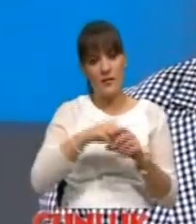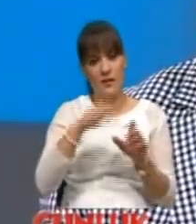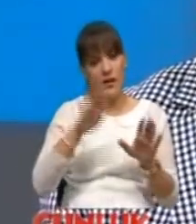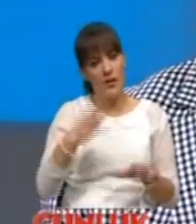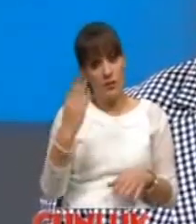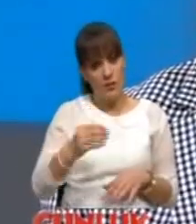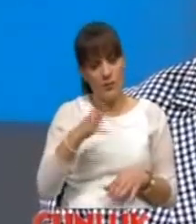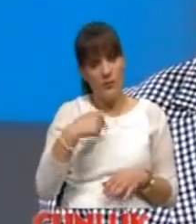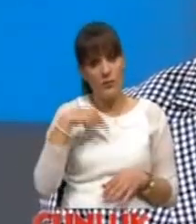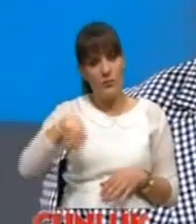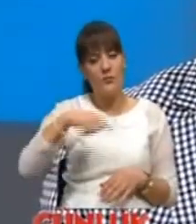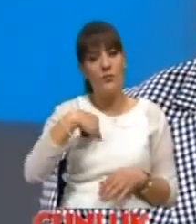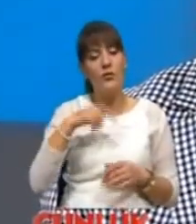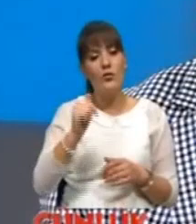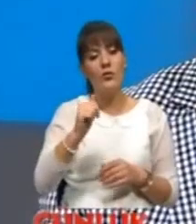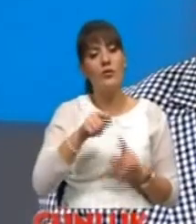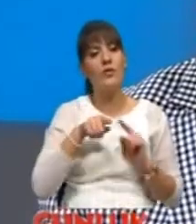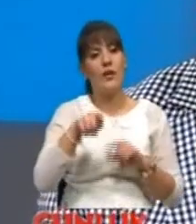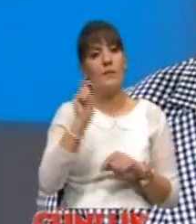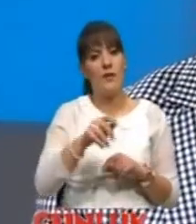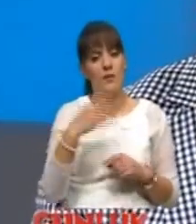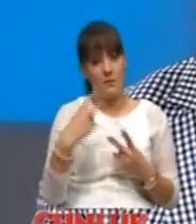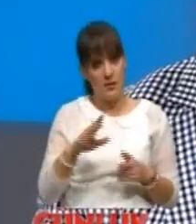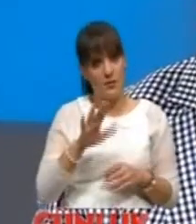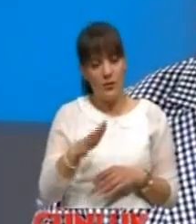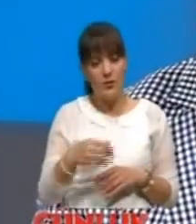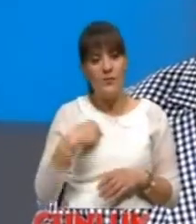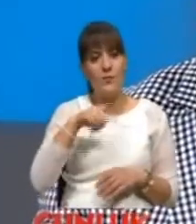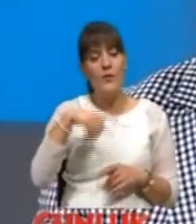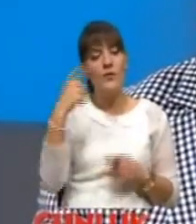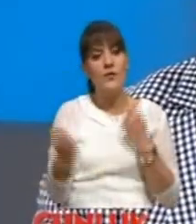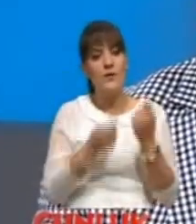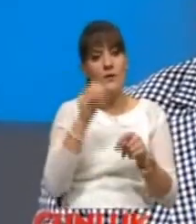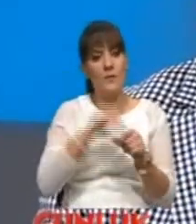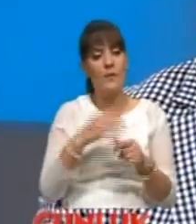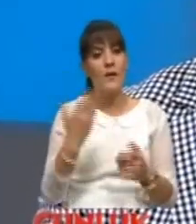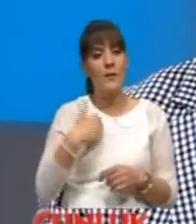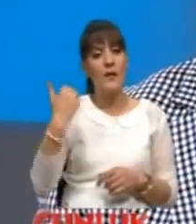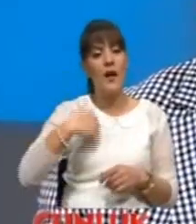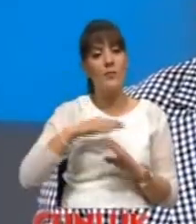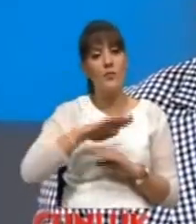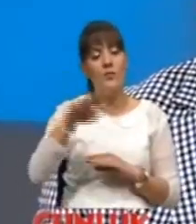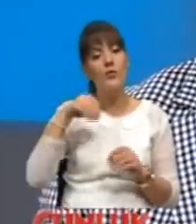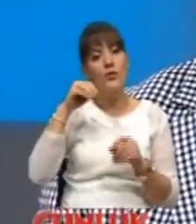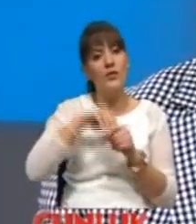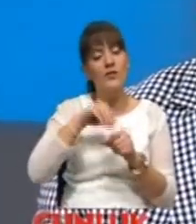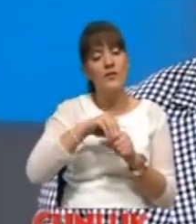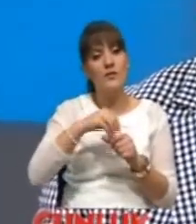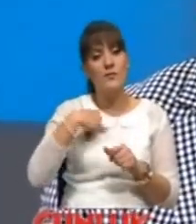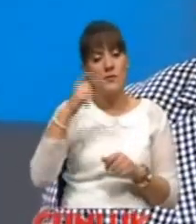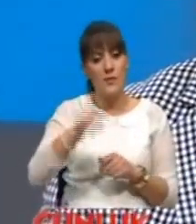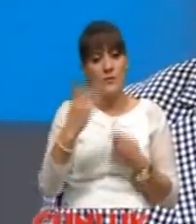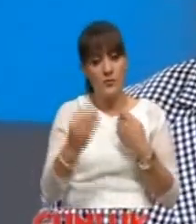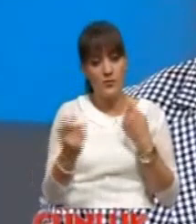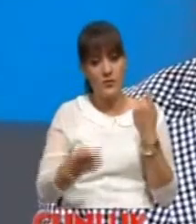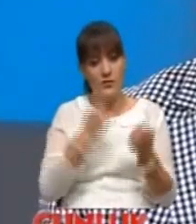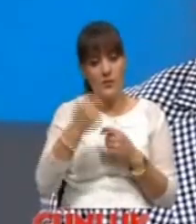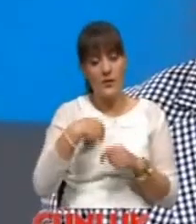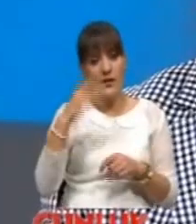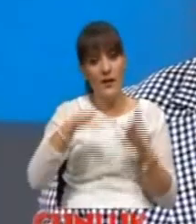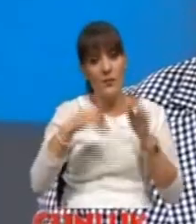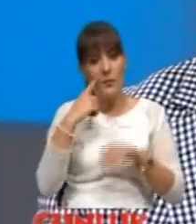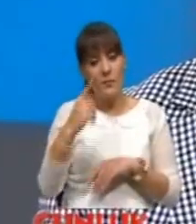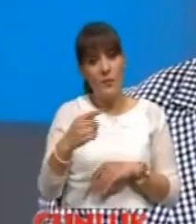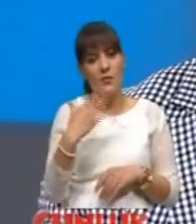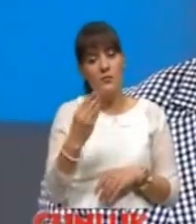ve bunları da gün gün böyle takip edebiliyoruz ve bu çalışmalar tabii ki kamuoyuna bizim yapmış olduğumuz çalışmaların tanıtımı bakımından